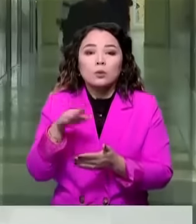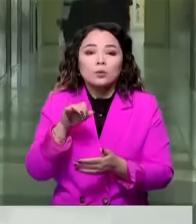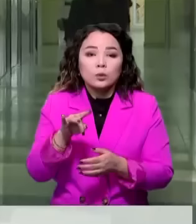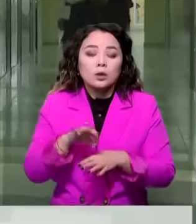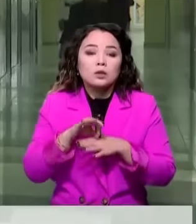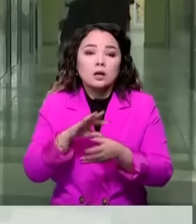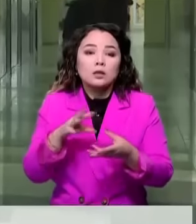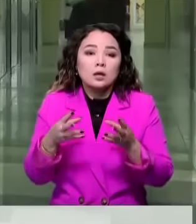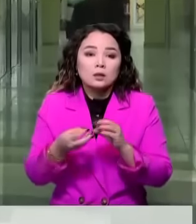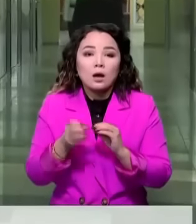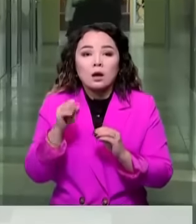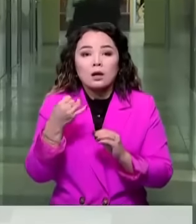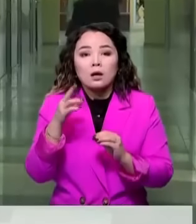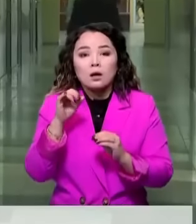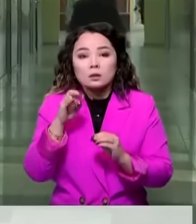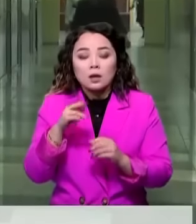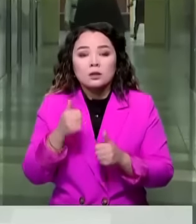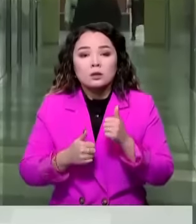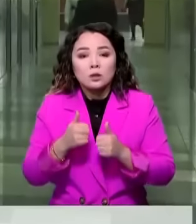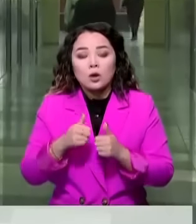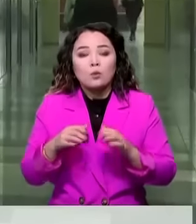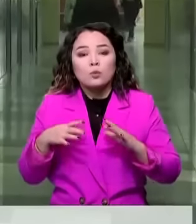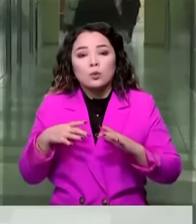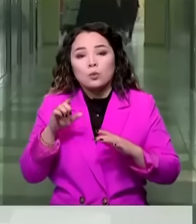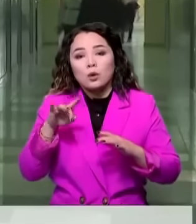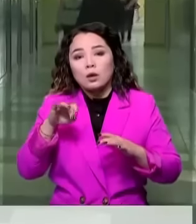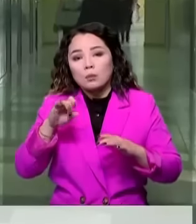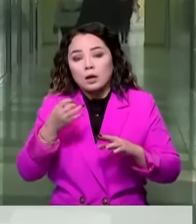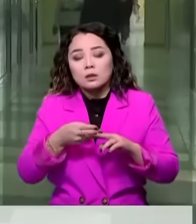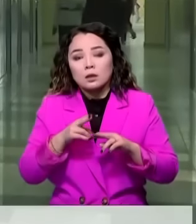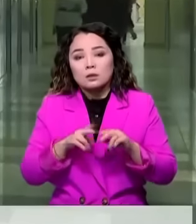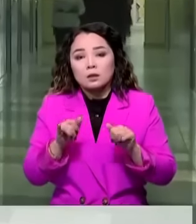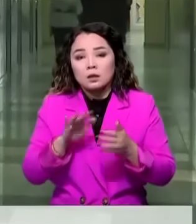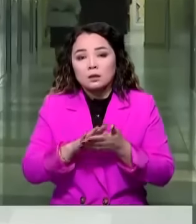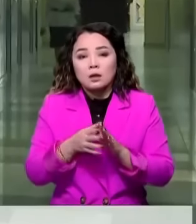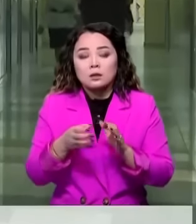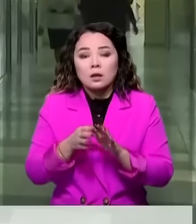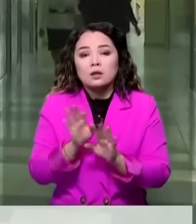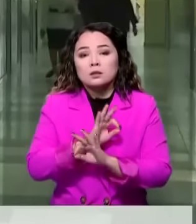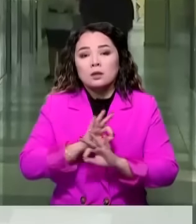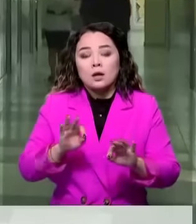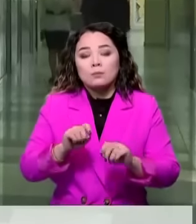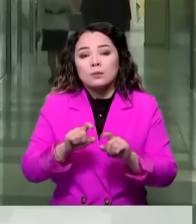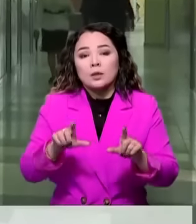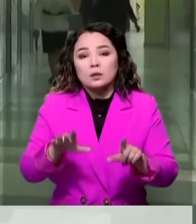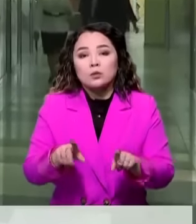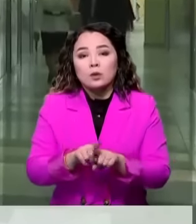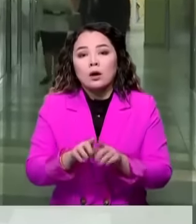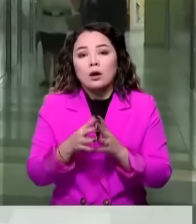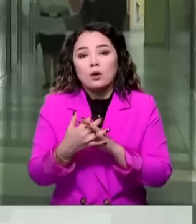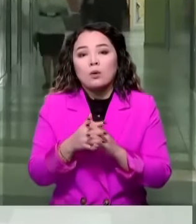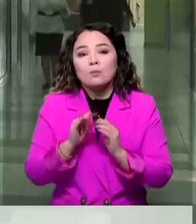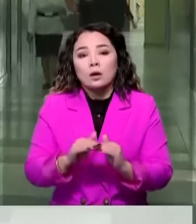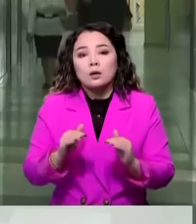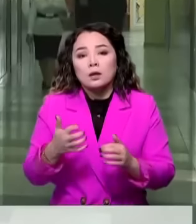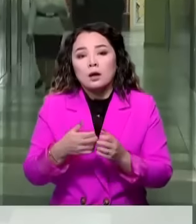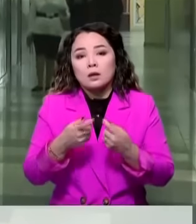нәтижесі бойынша Айқанат High School of Бурабай деген біздің қазіргі заманғы керемет мектепке ауыл балаларының